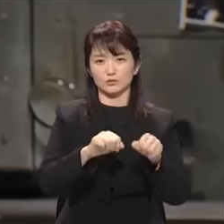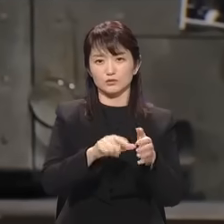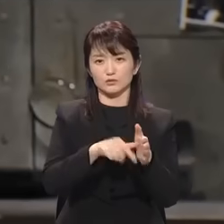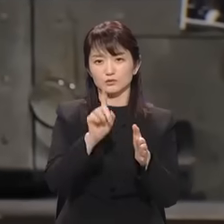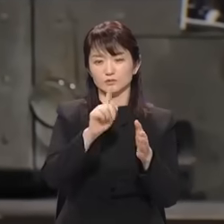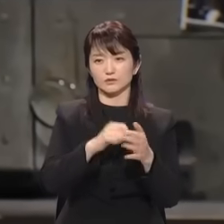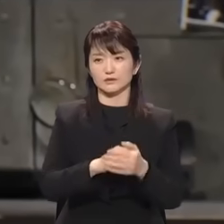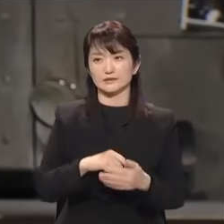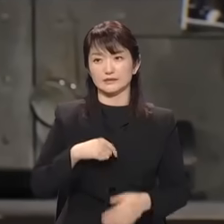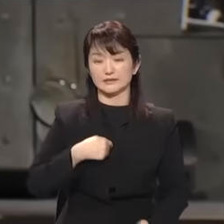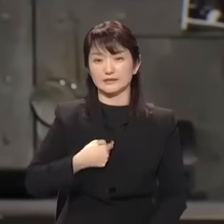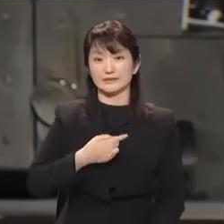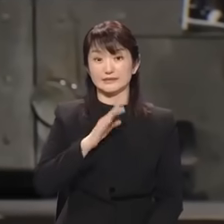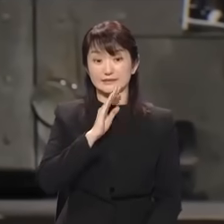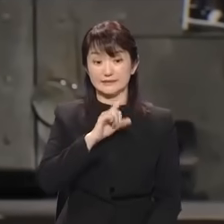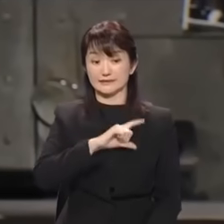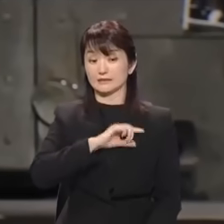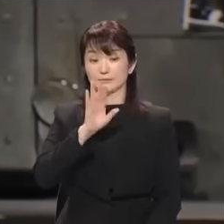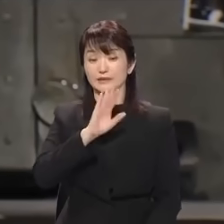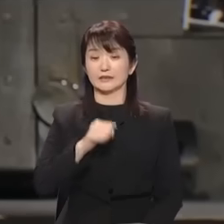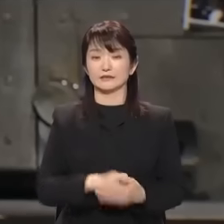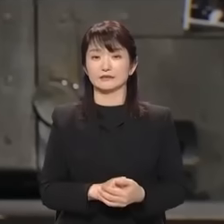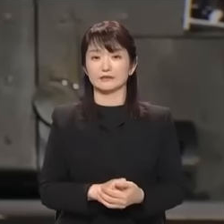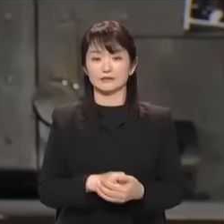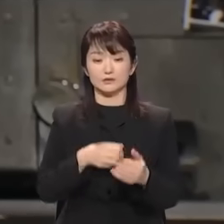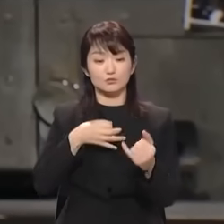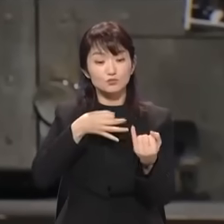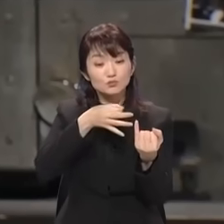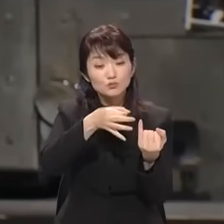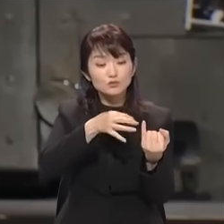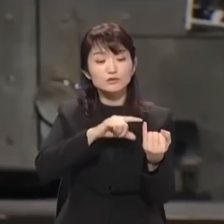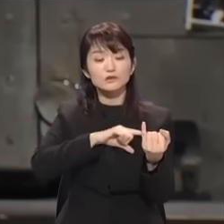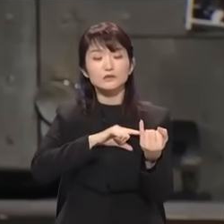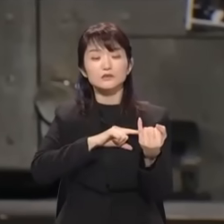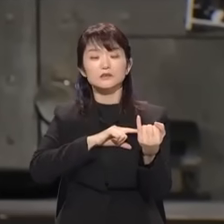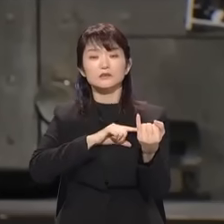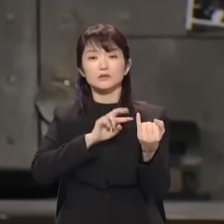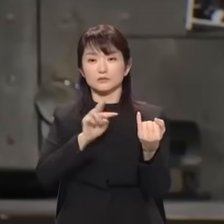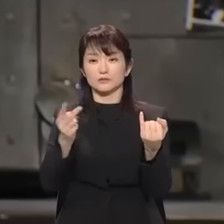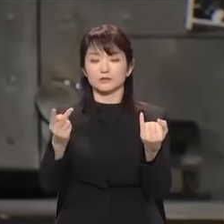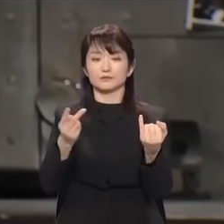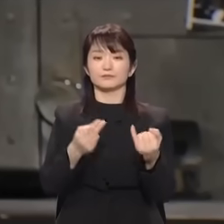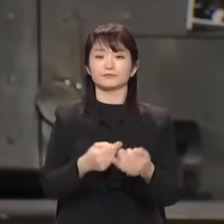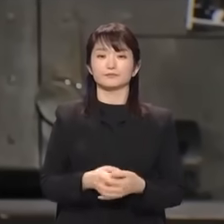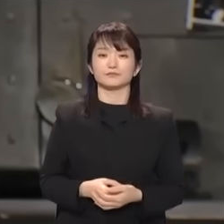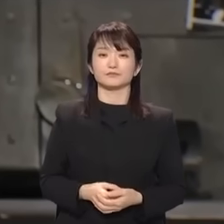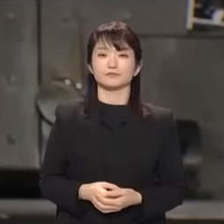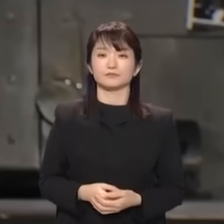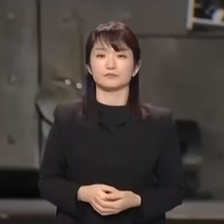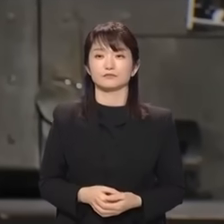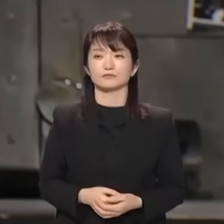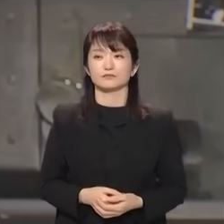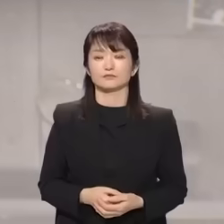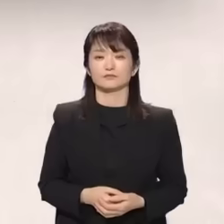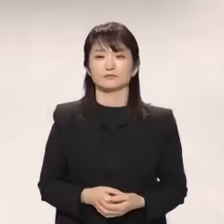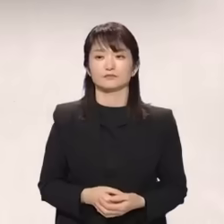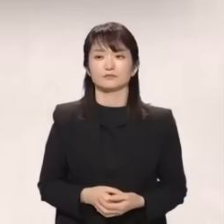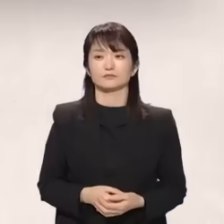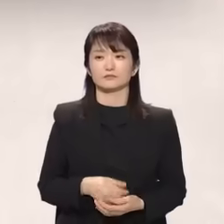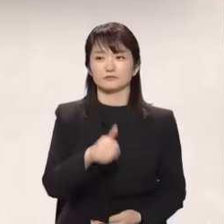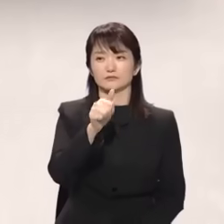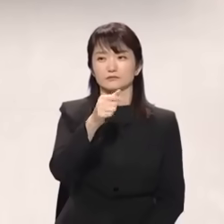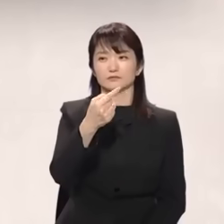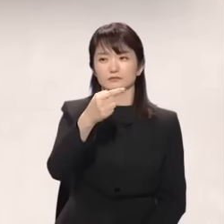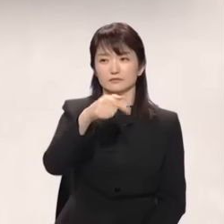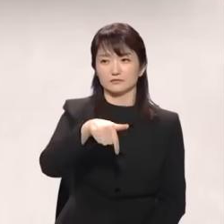본명이 아니라 이제 닉네임을 쓰지 않습니까 닉네임을 바꿨어요 원래 유후 뭐 어쩌고저쩌고 들어가는데 흑화했다